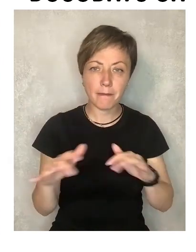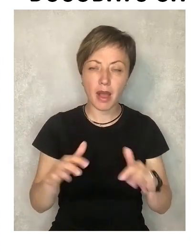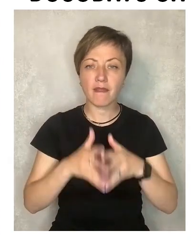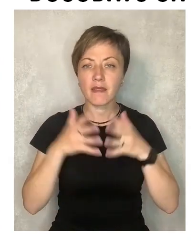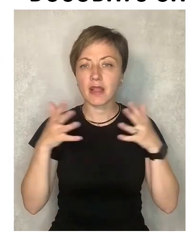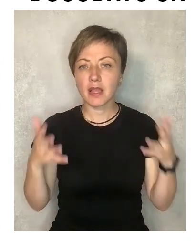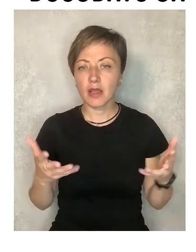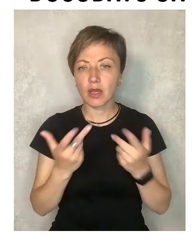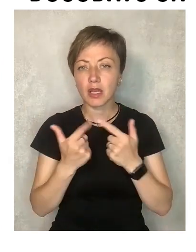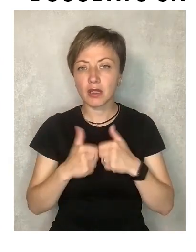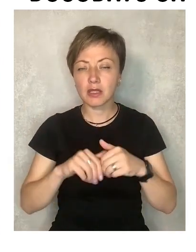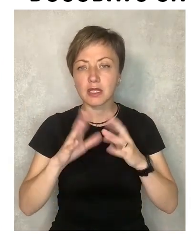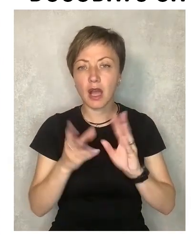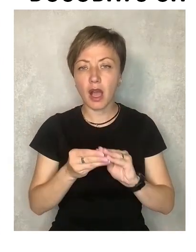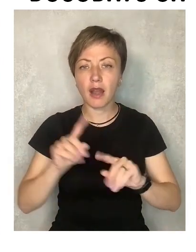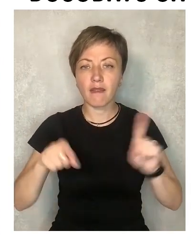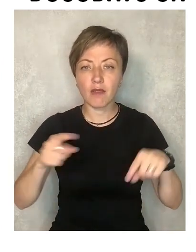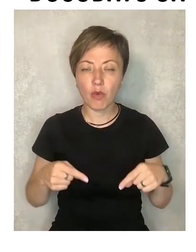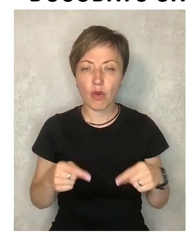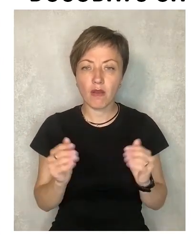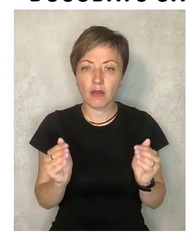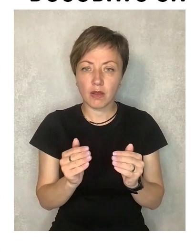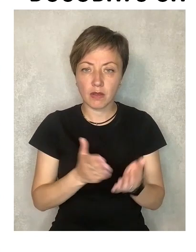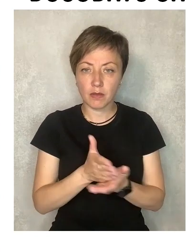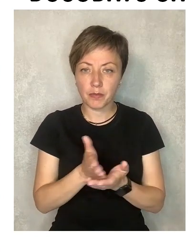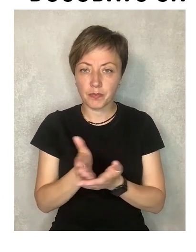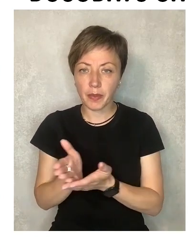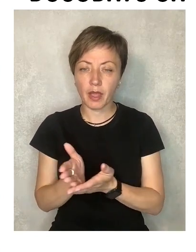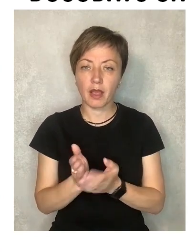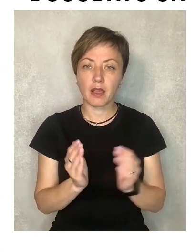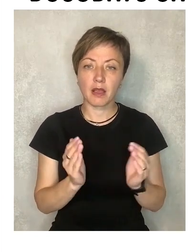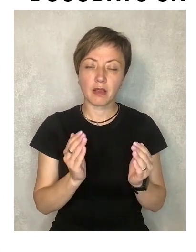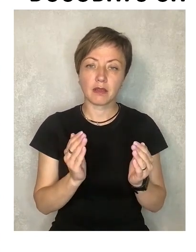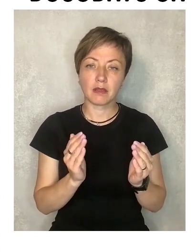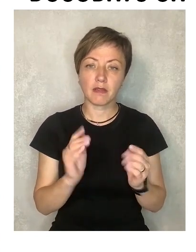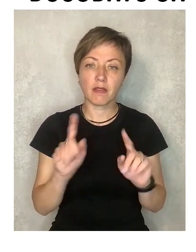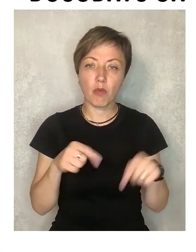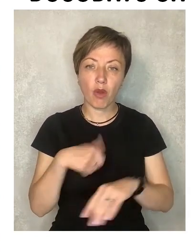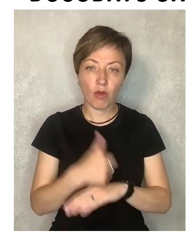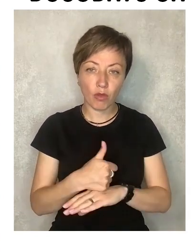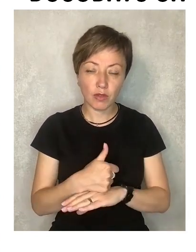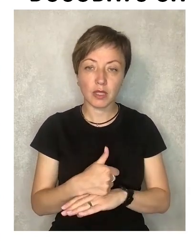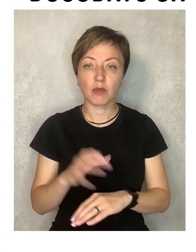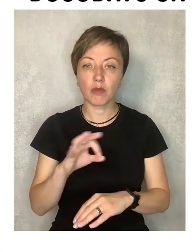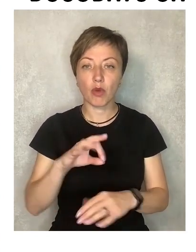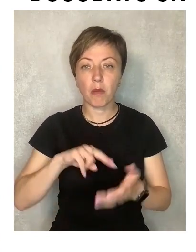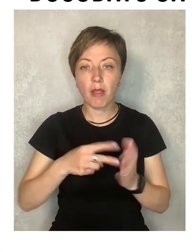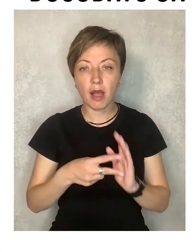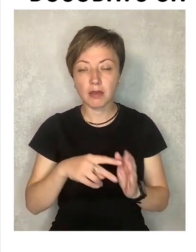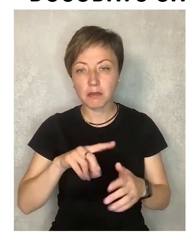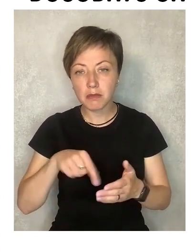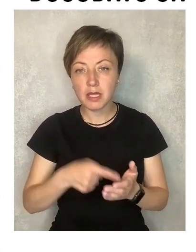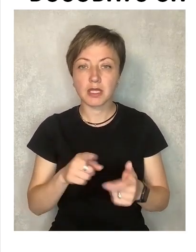кількістю загальних вимог і дуже вузькою кількістю там, типу, ключових вимог там про генеральний план міста там чи